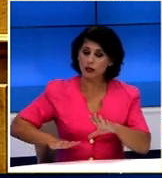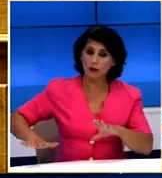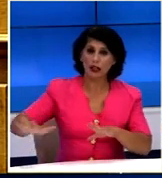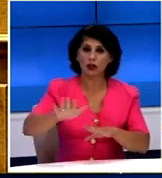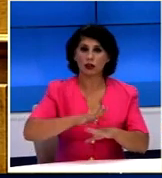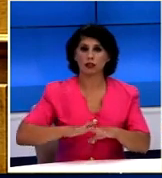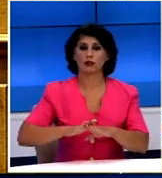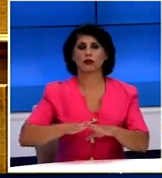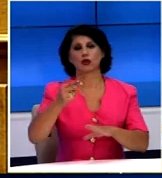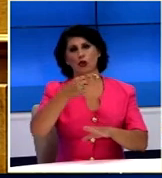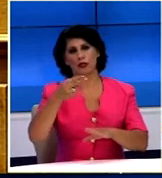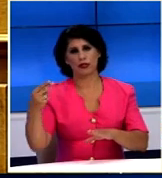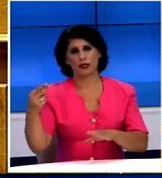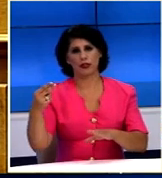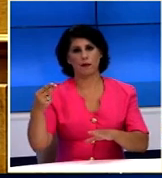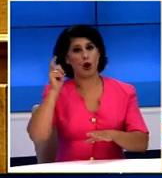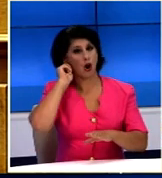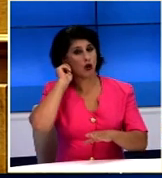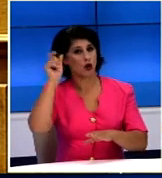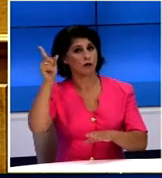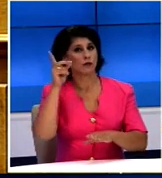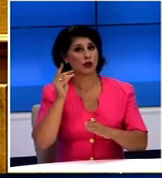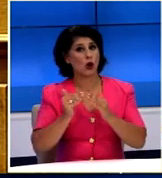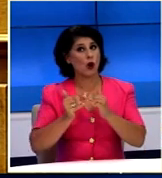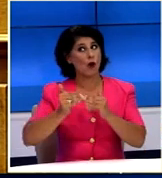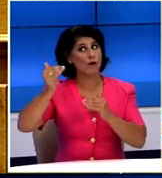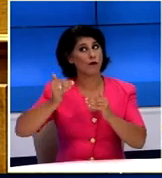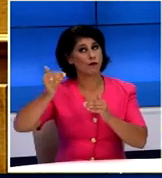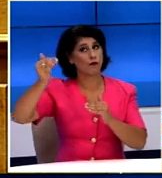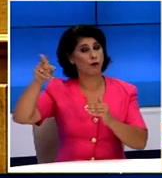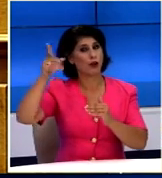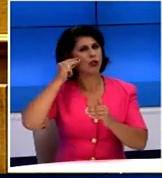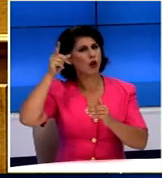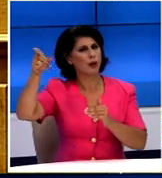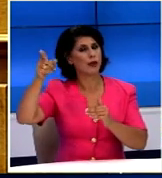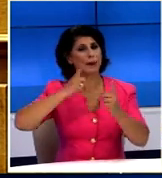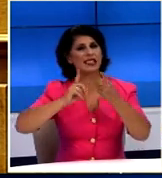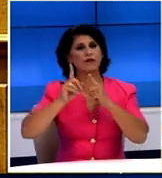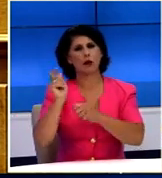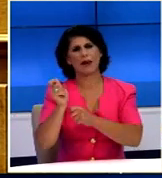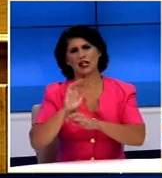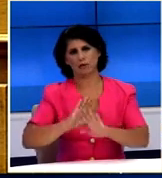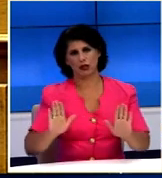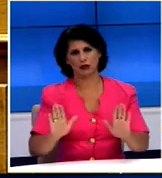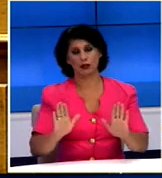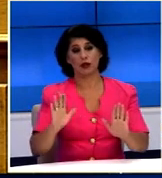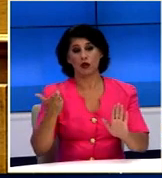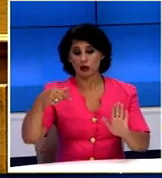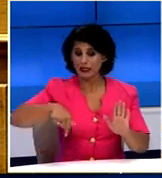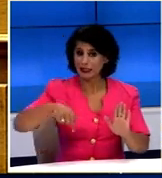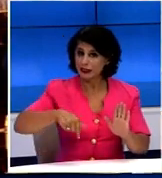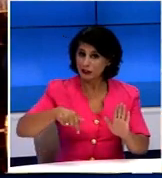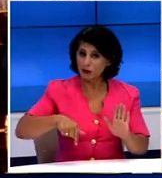περιοχής το ζήτημα της ονομασίας των βορείων γειτόνων μας με τη Συμφωνία των Πρεσπών. Ώστε